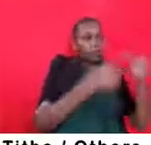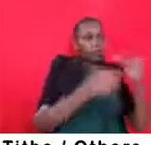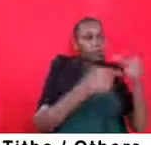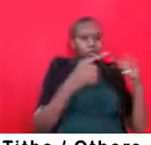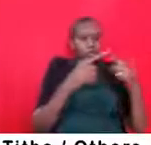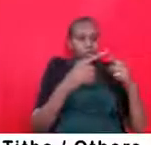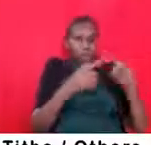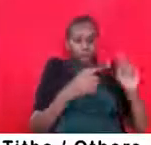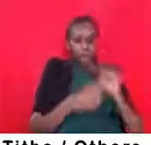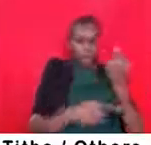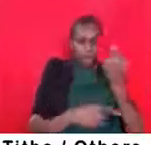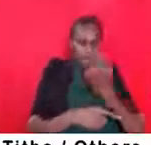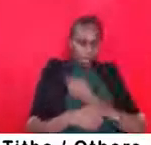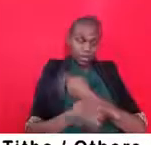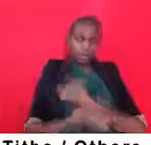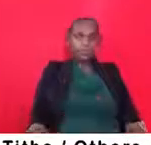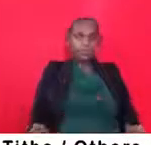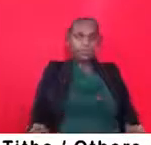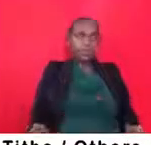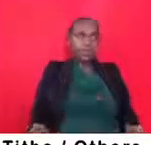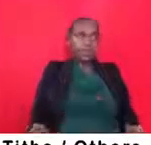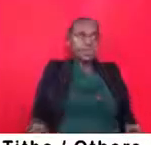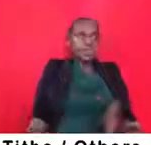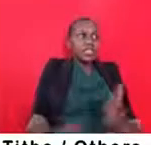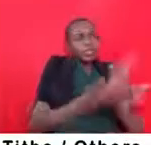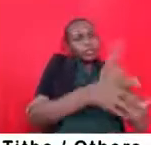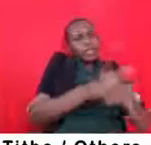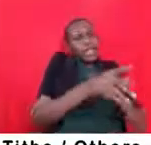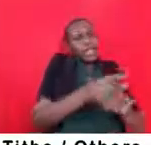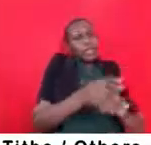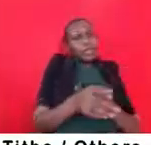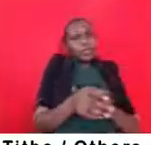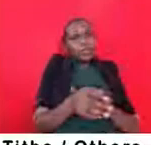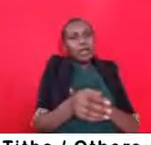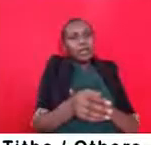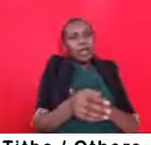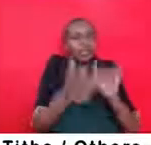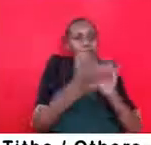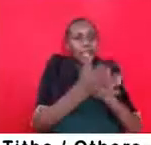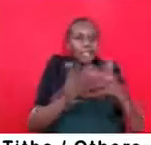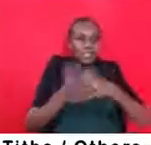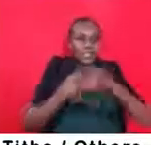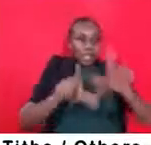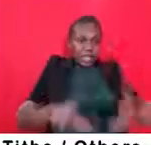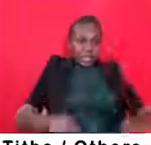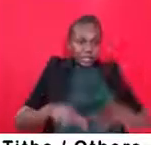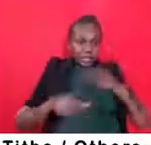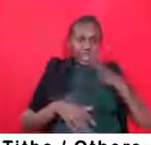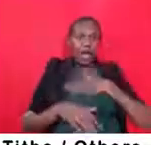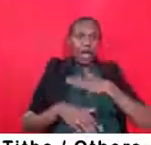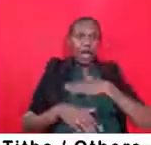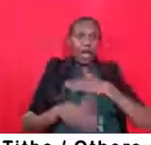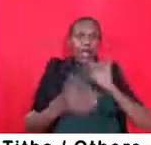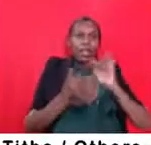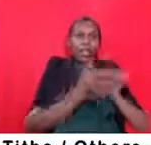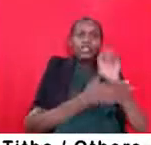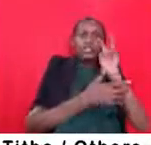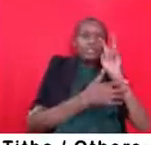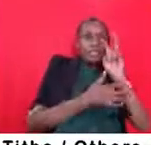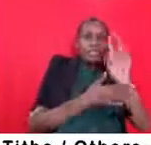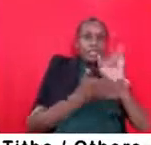katikati yetu. Na kuna wakati mwingine ambapo katika maisha unaweza kuona ya